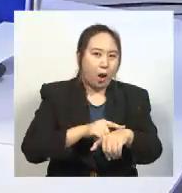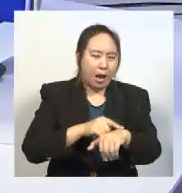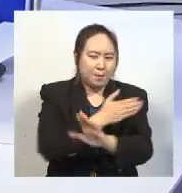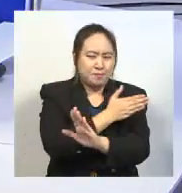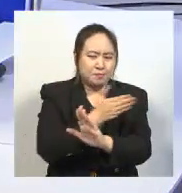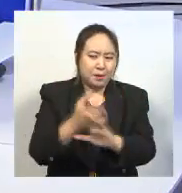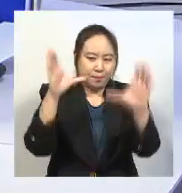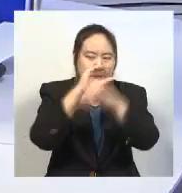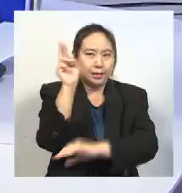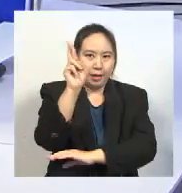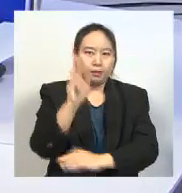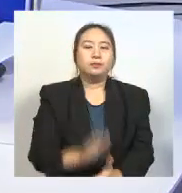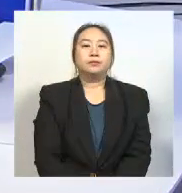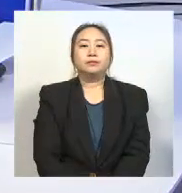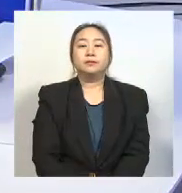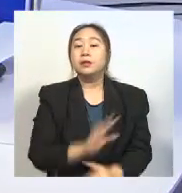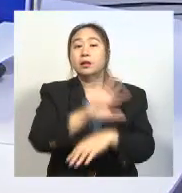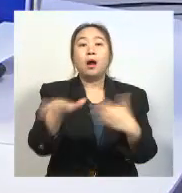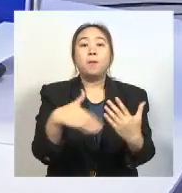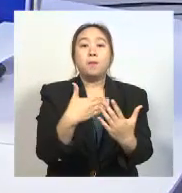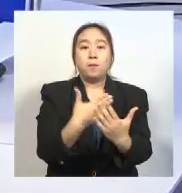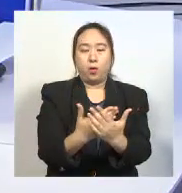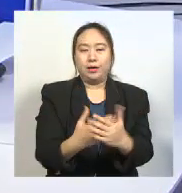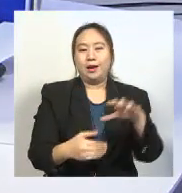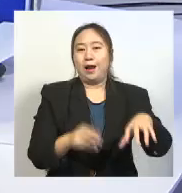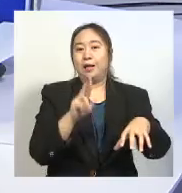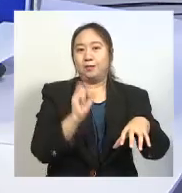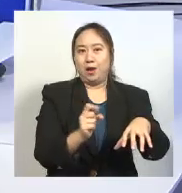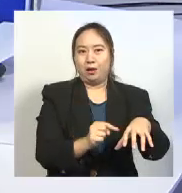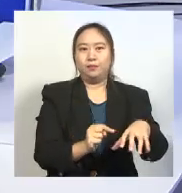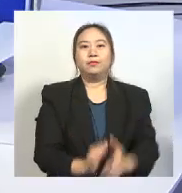24 นาฬิกาครับทั้งหมดคือความเคลื่อนไหวที่เกิดขึ้นที่อาคารรัฐสภาครับ